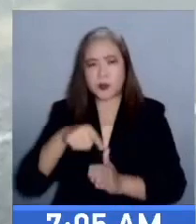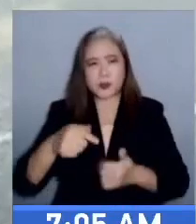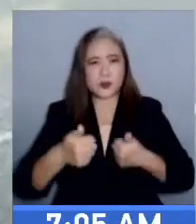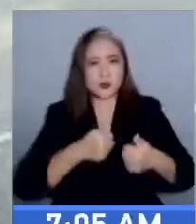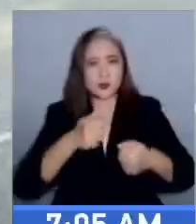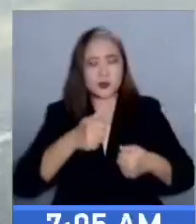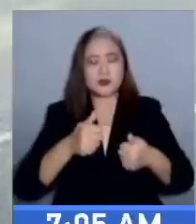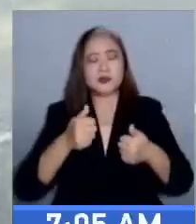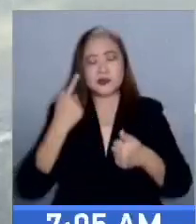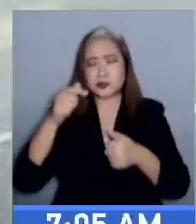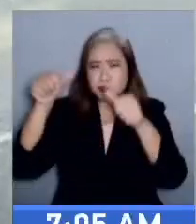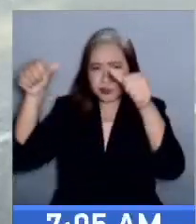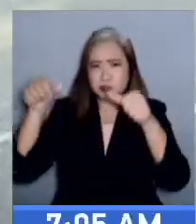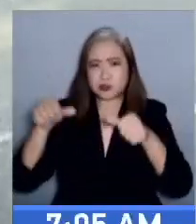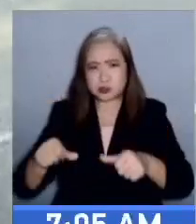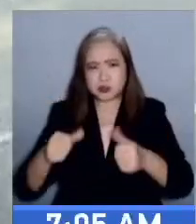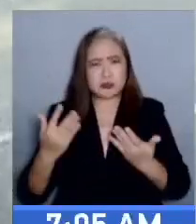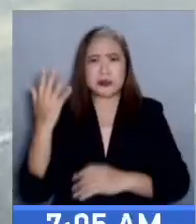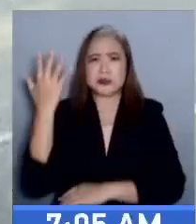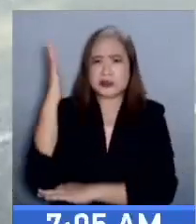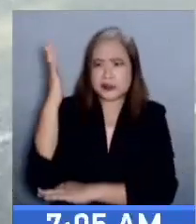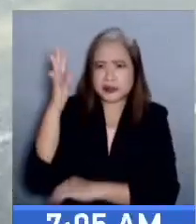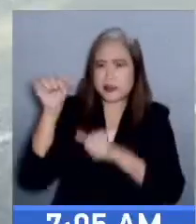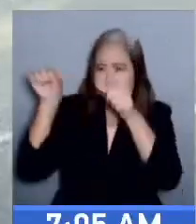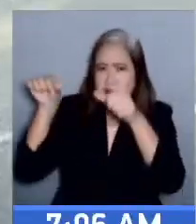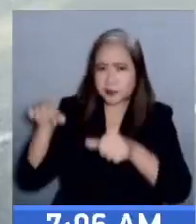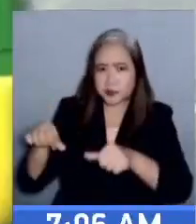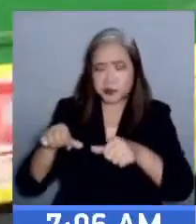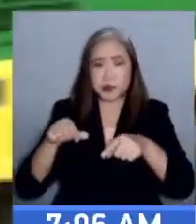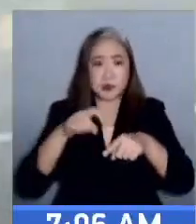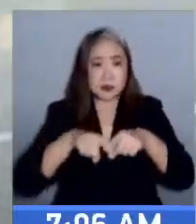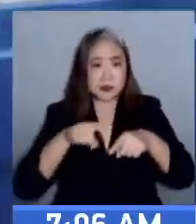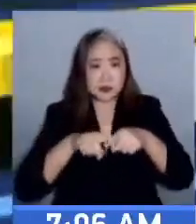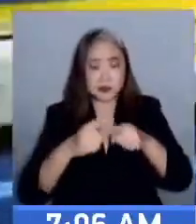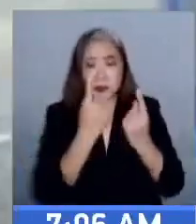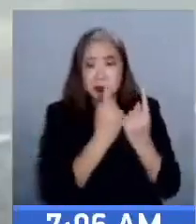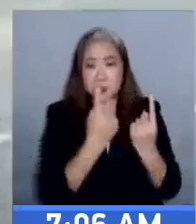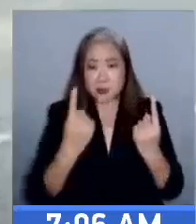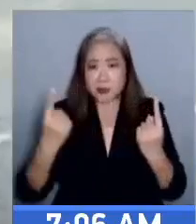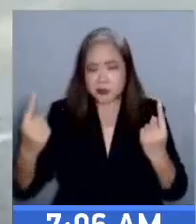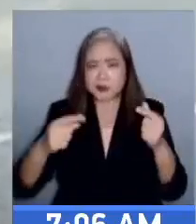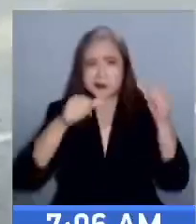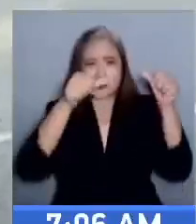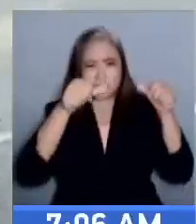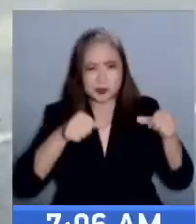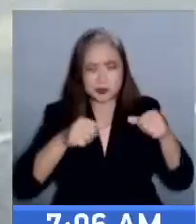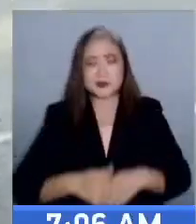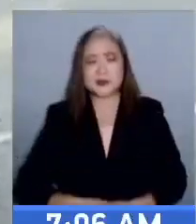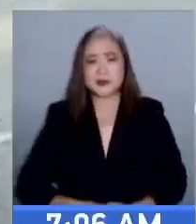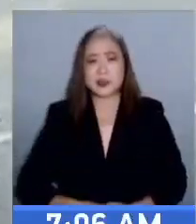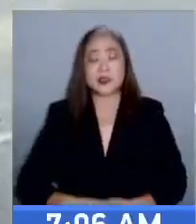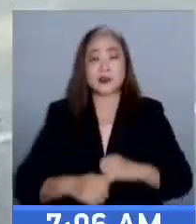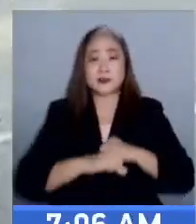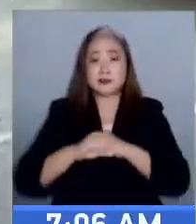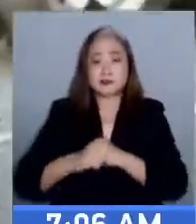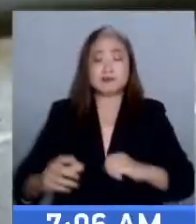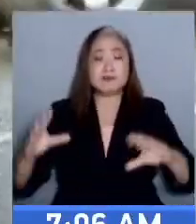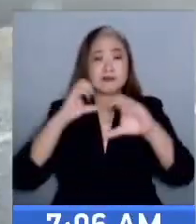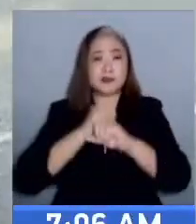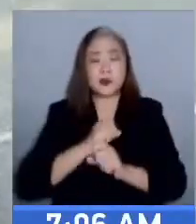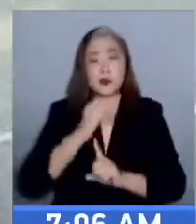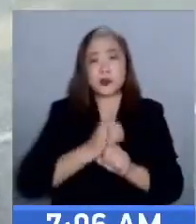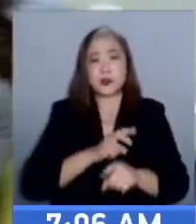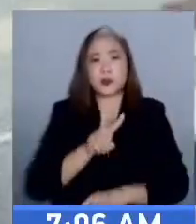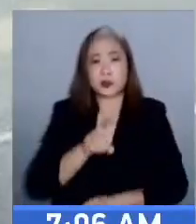sa mga puno ng kahoy at poste ng kuryente. Matatapos ang campaign period sa October 28, dalawang araw bago ang mismong araw ng